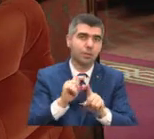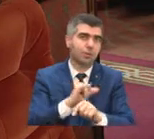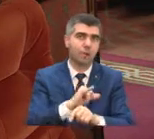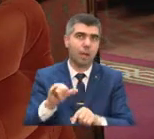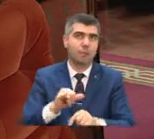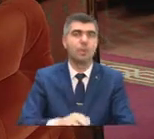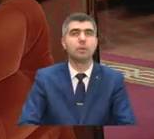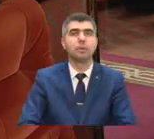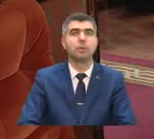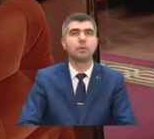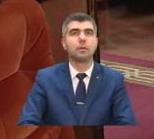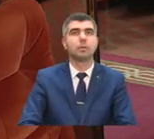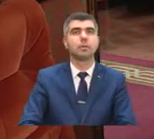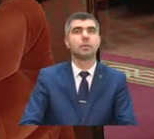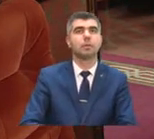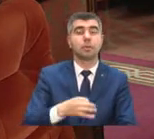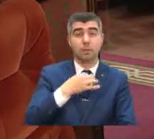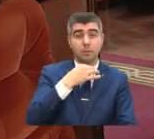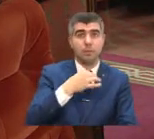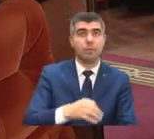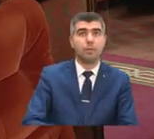نقول هو ان